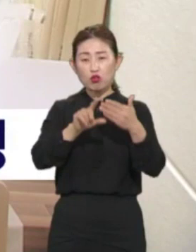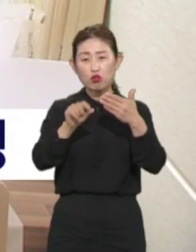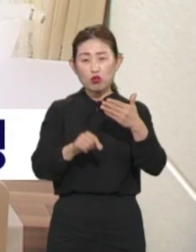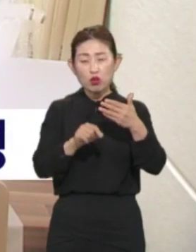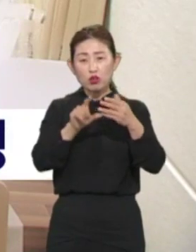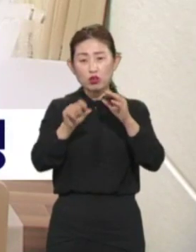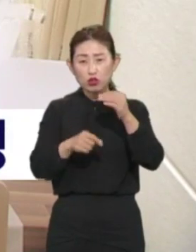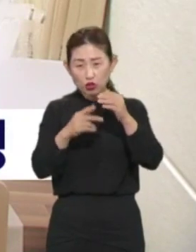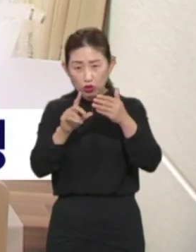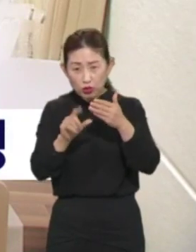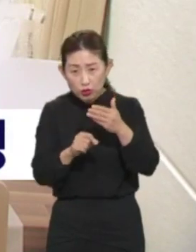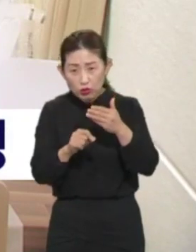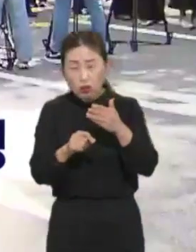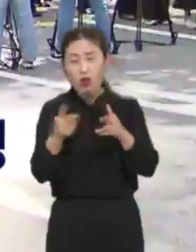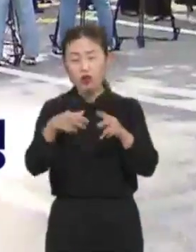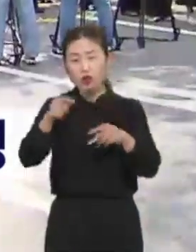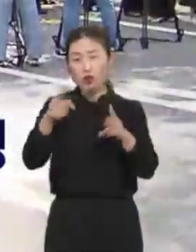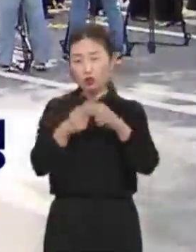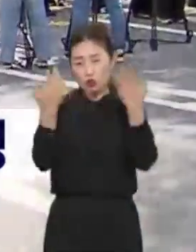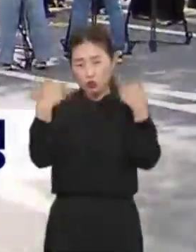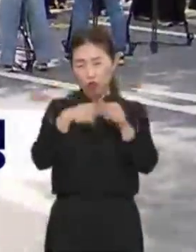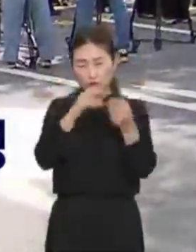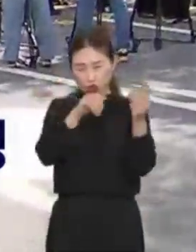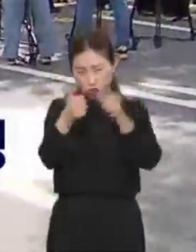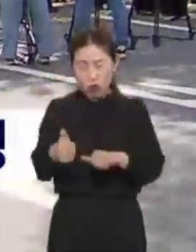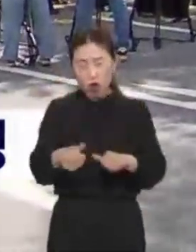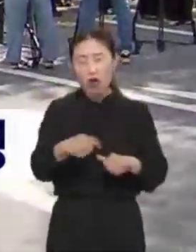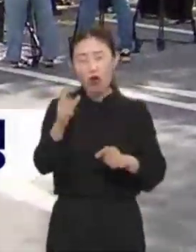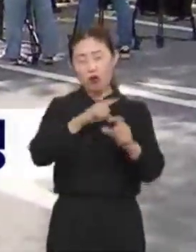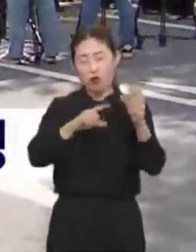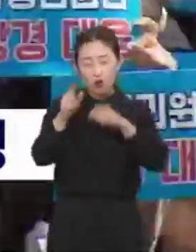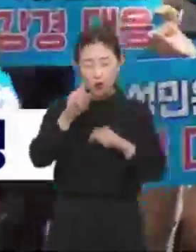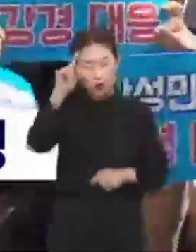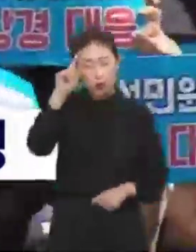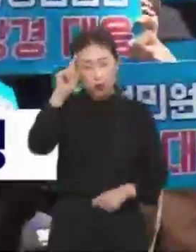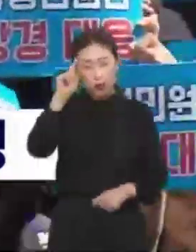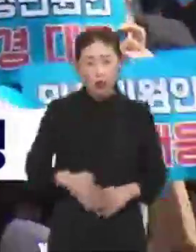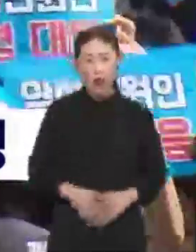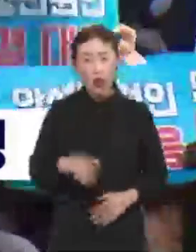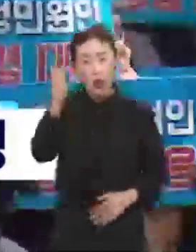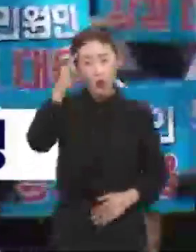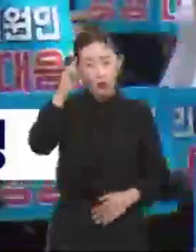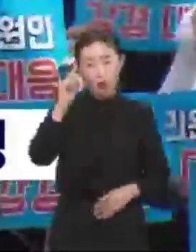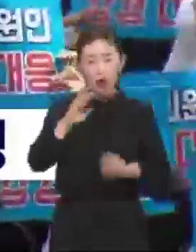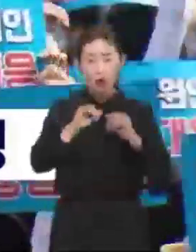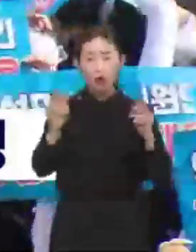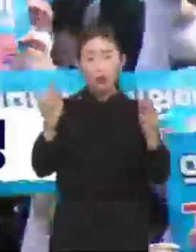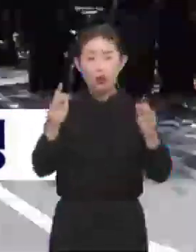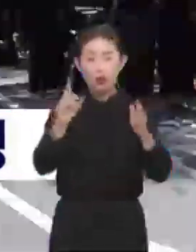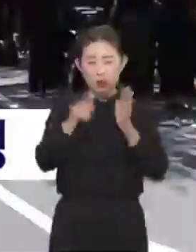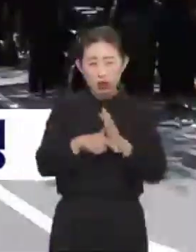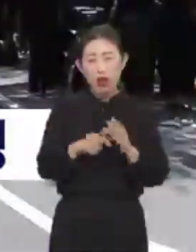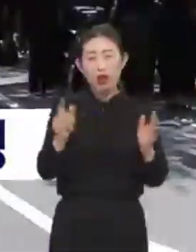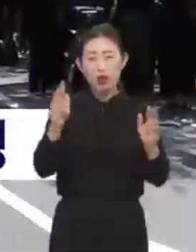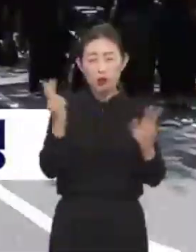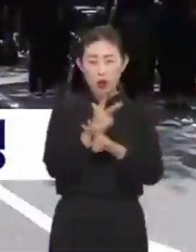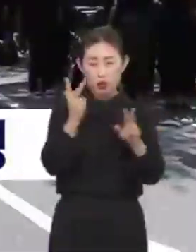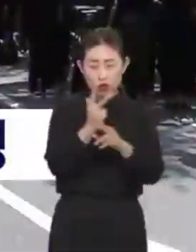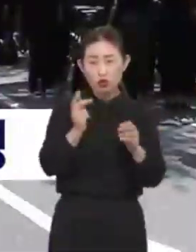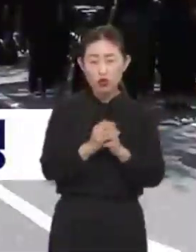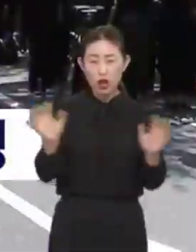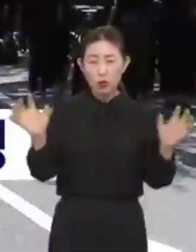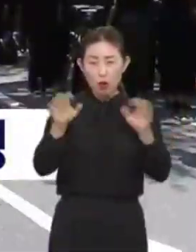더 힘들어했다고 전했습니다. 매주 토요일 서울에서 열린 추모 집회에 참석해왔던 A씨가 지난 4일 공교육